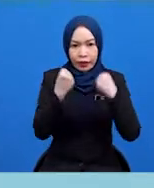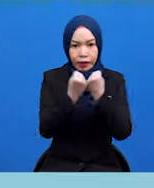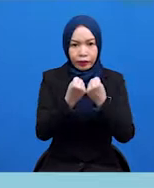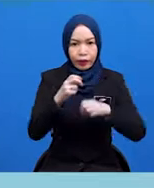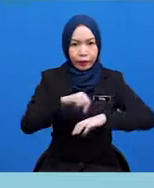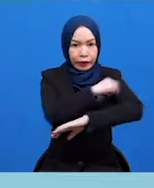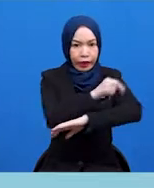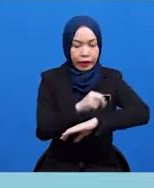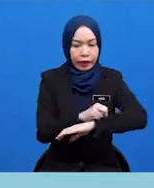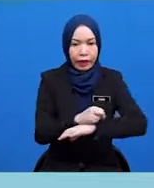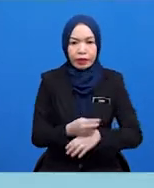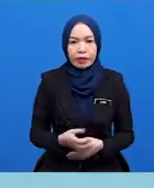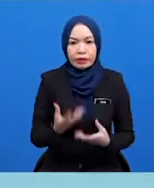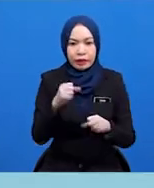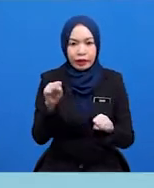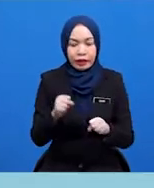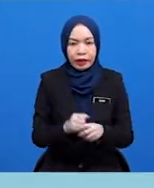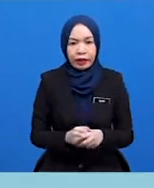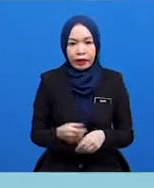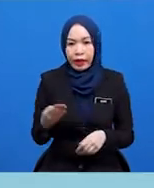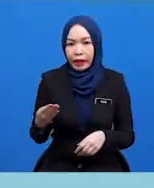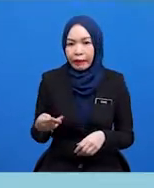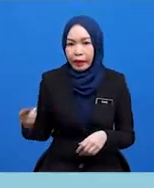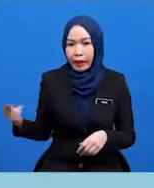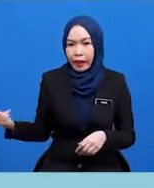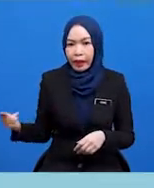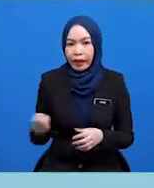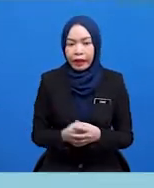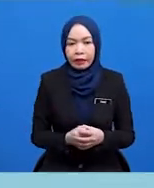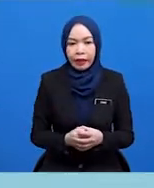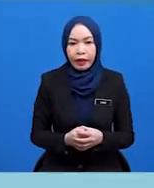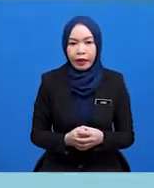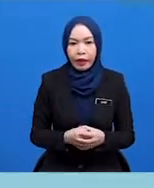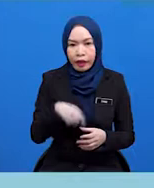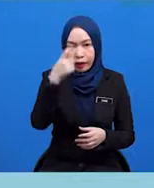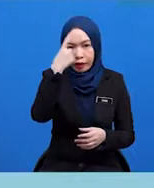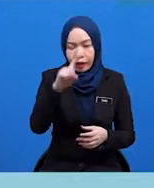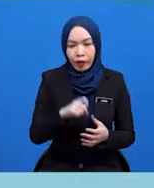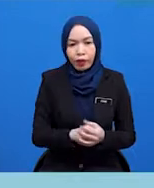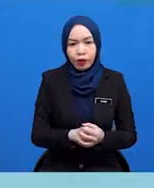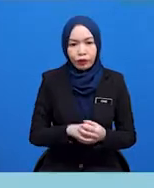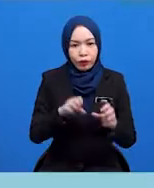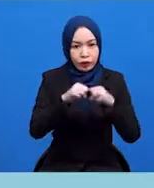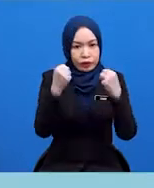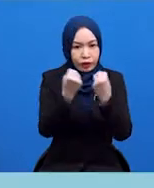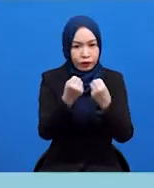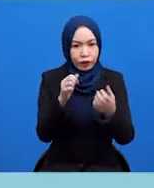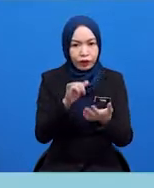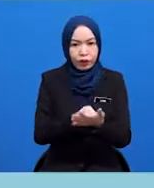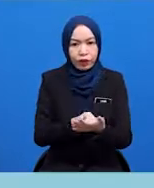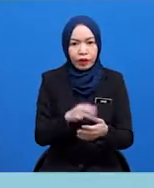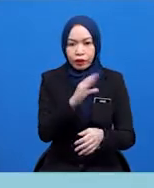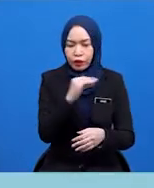menjamin keberterusan sektor industri terbabit. pertanian ladang juga dapat